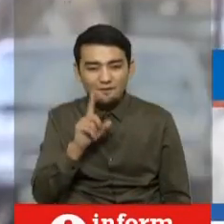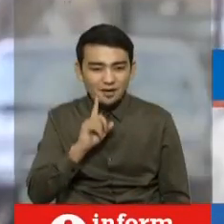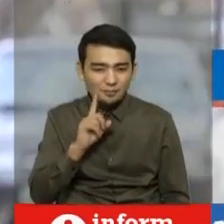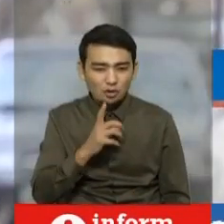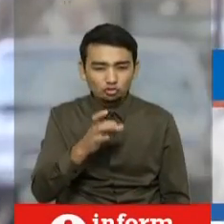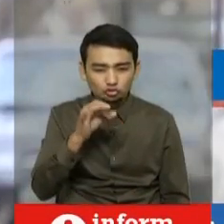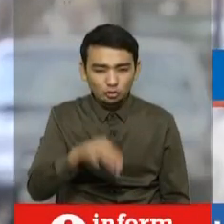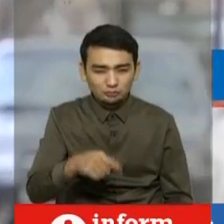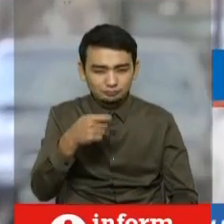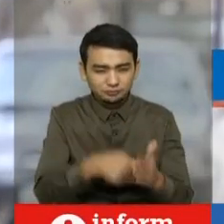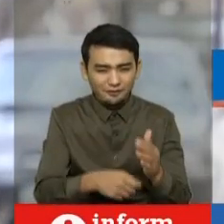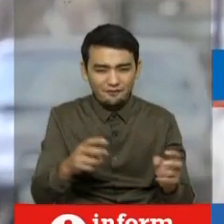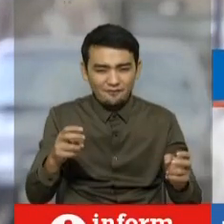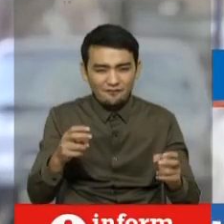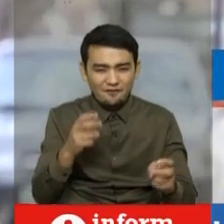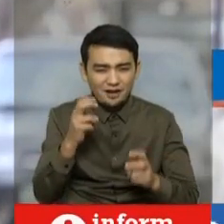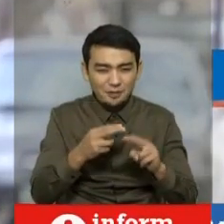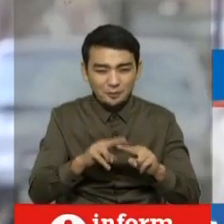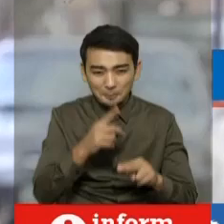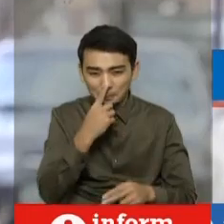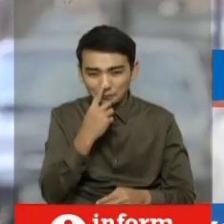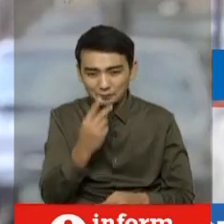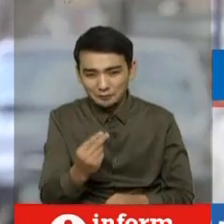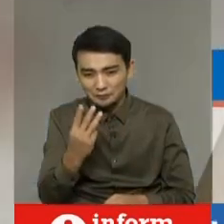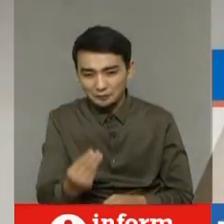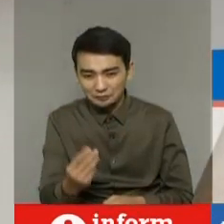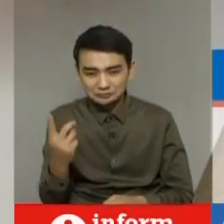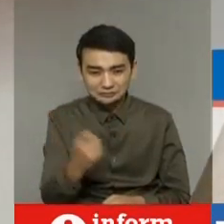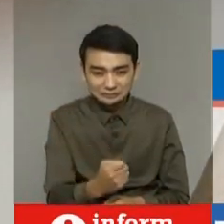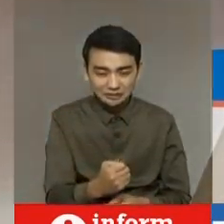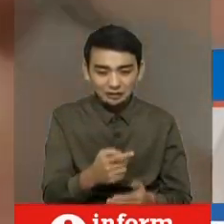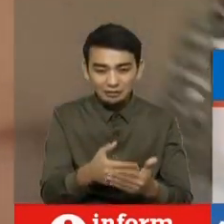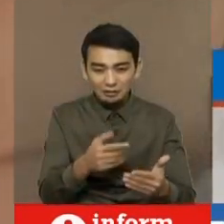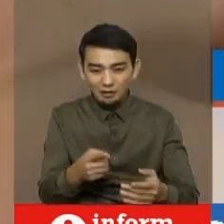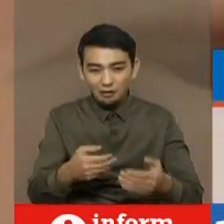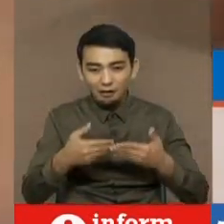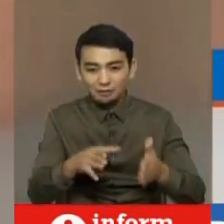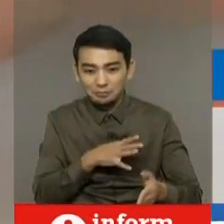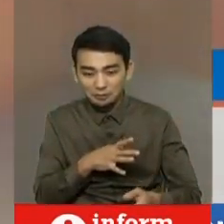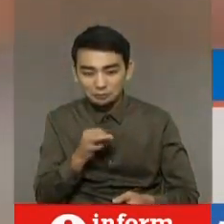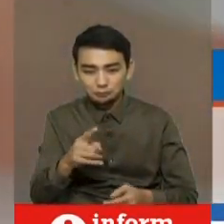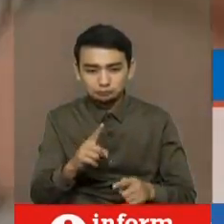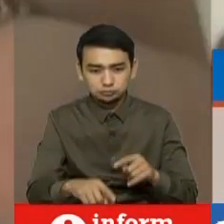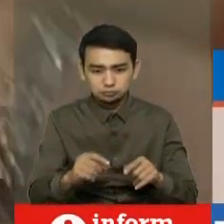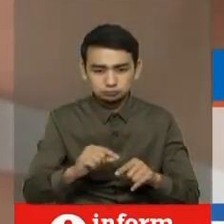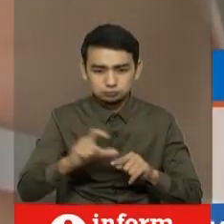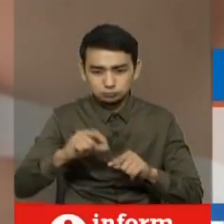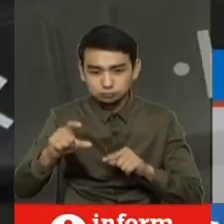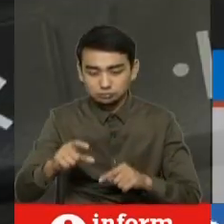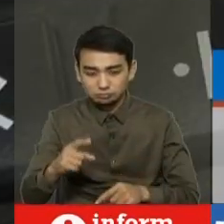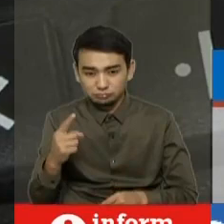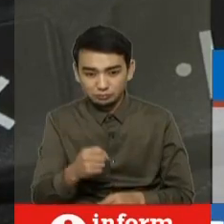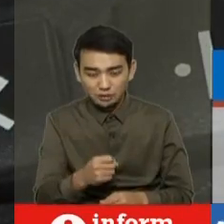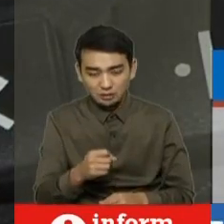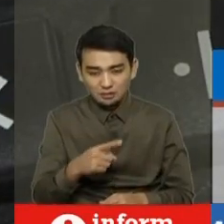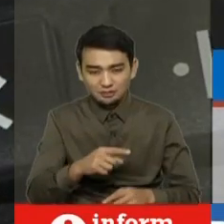счета подозрительным фирмам, если они открылись несколько дней или недель назад, но кому на счета поступают большие суммы, если они за неделю докажут